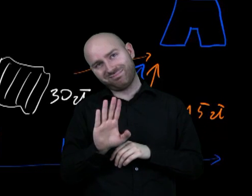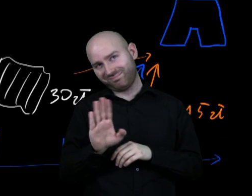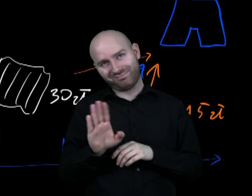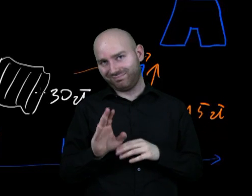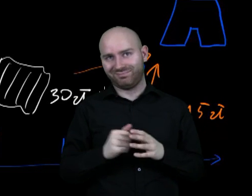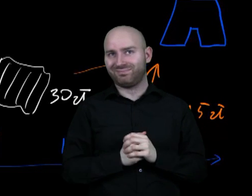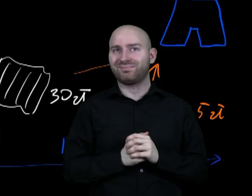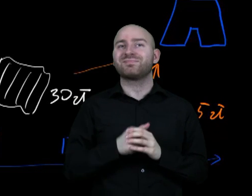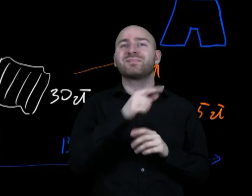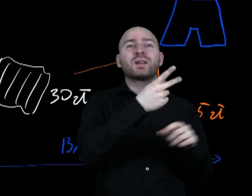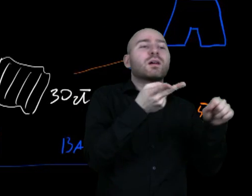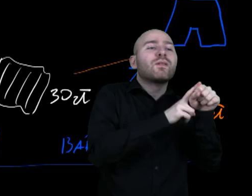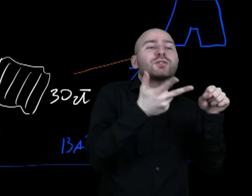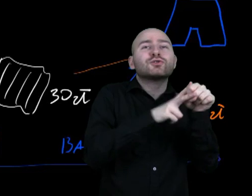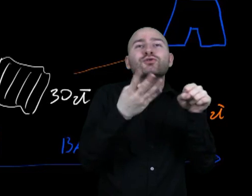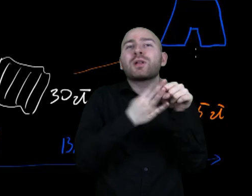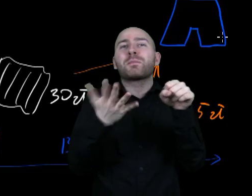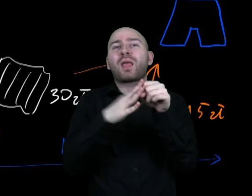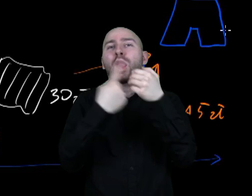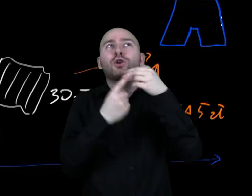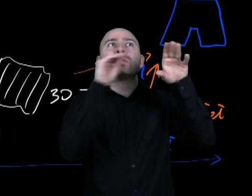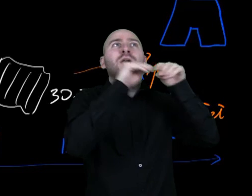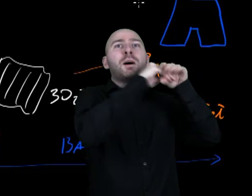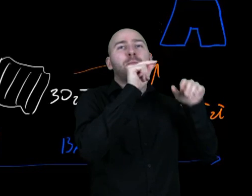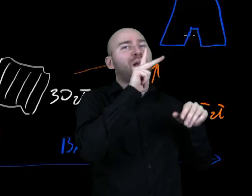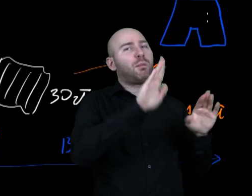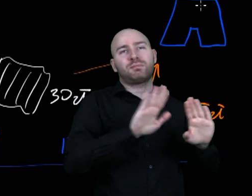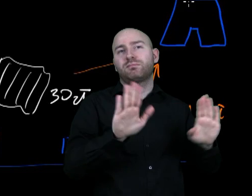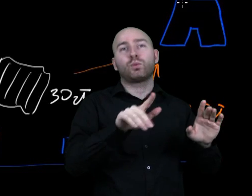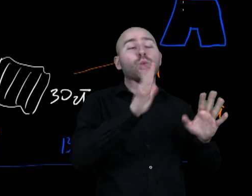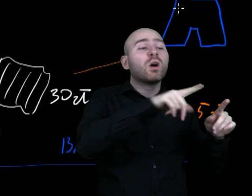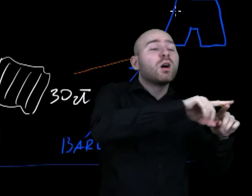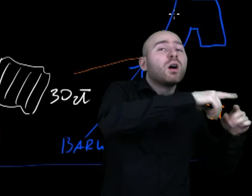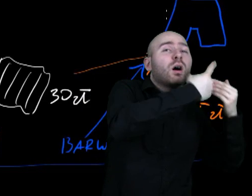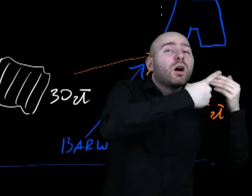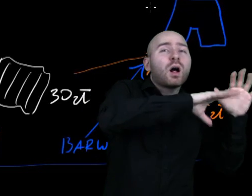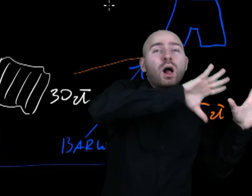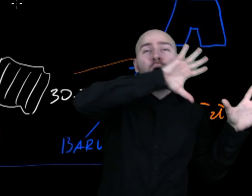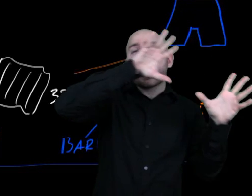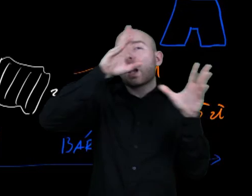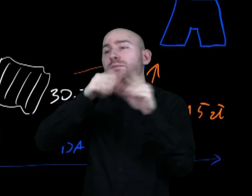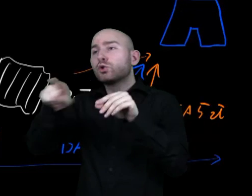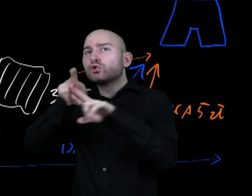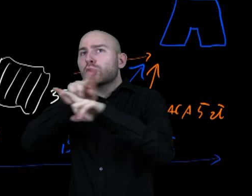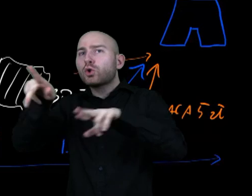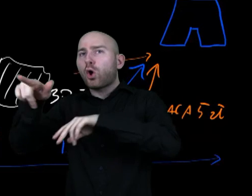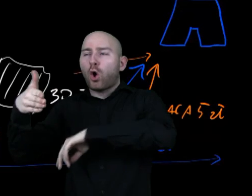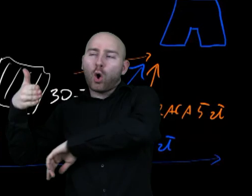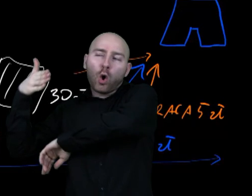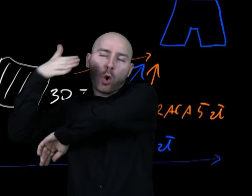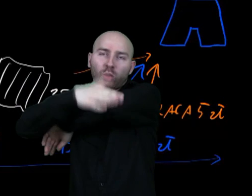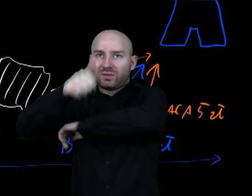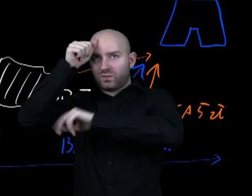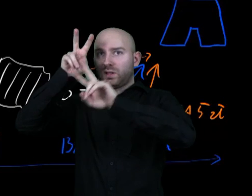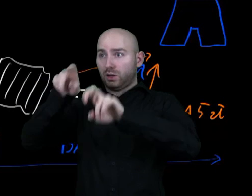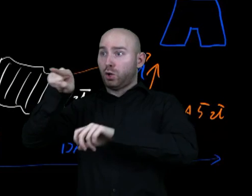wkład w PKB. Ale nie liczylibyśmy podwójnie, lecz potrójnie, albo nawet poczwórnie, a nawet pięciokrotnie. Te wszystkie